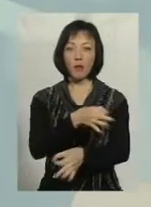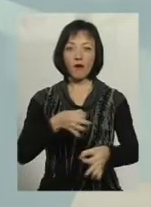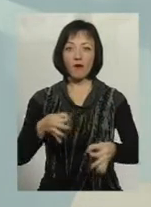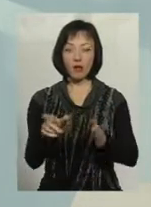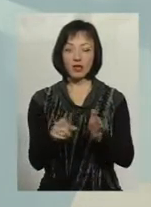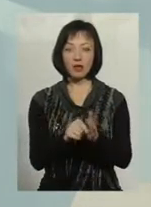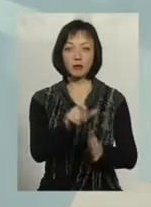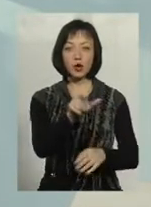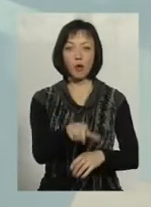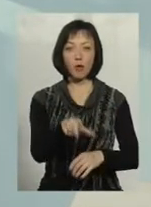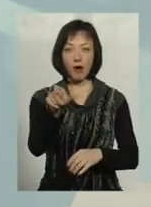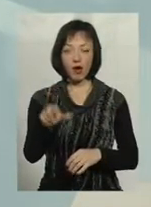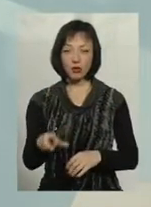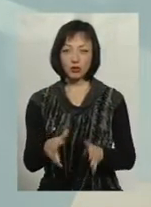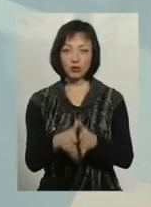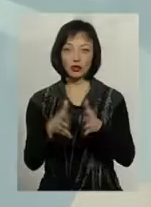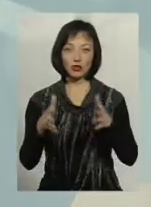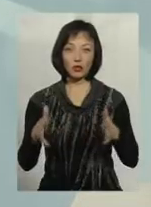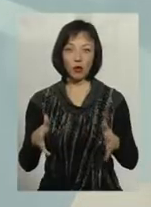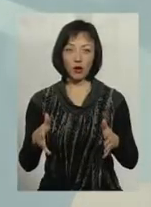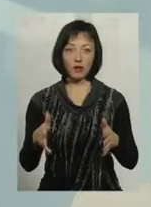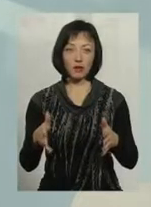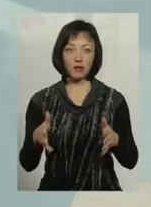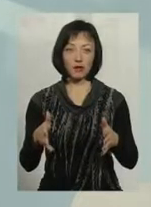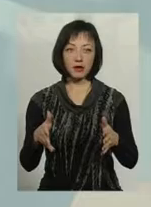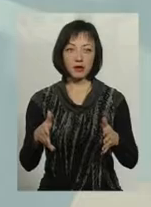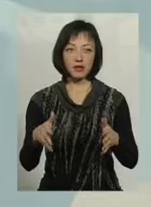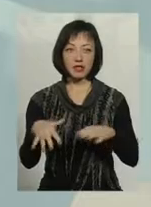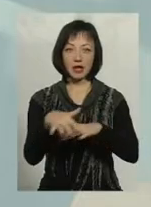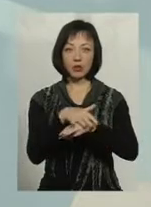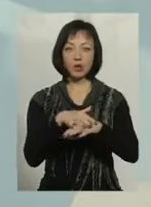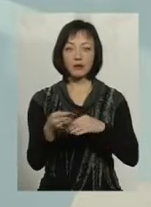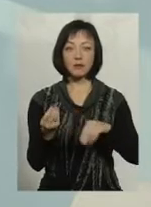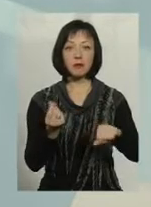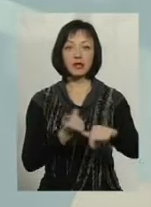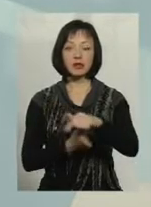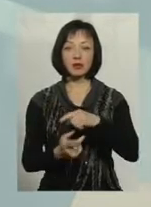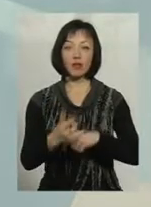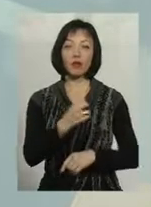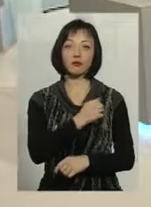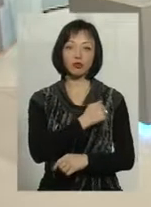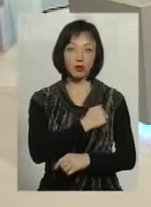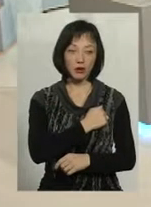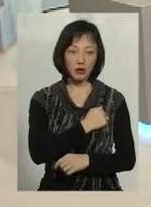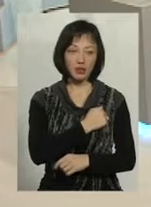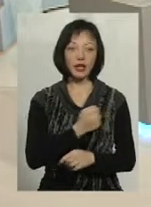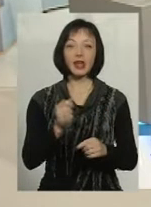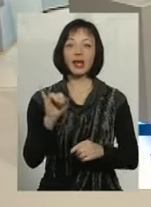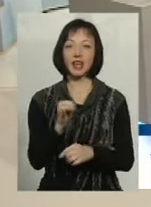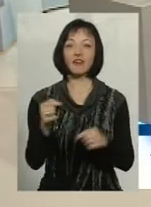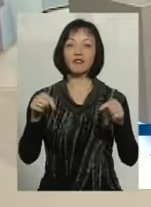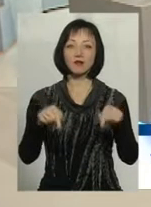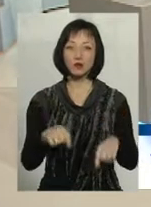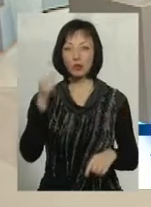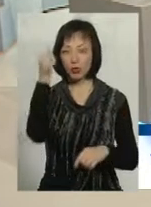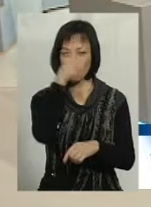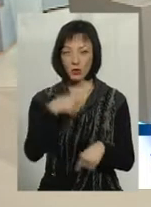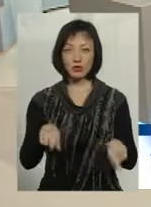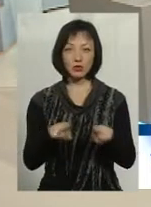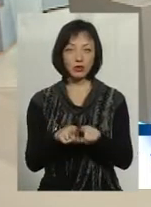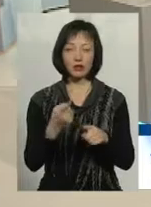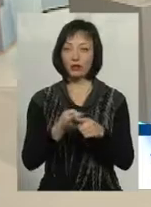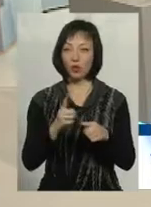І, скоріш за все, з 1 січня його доведеться виконувати всім. А в ньому прописані,